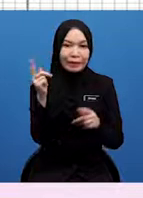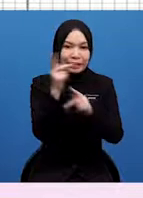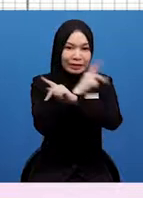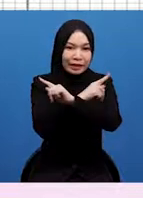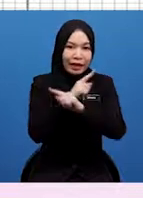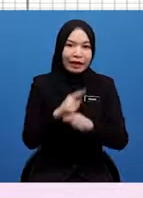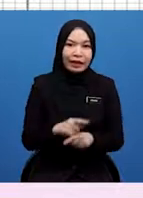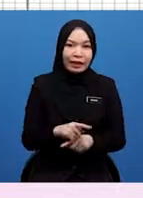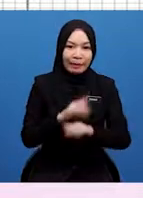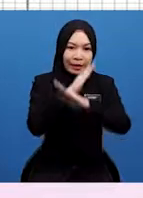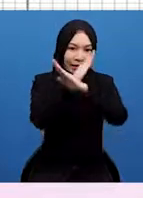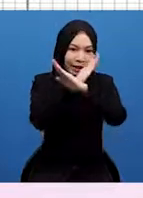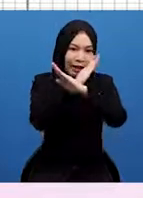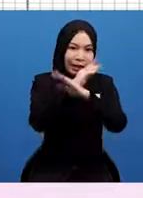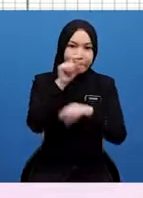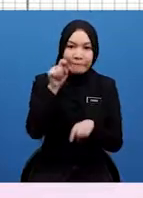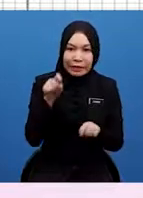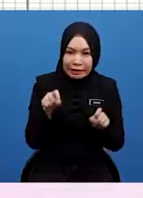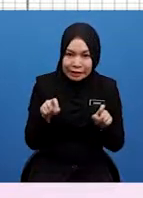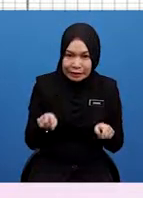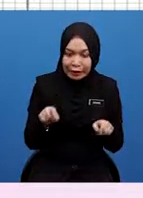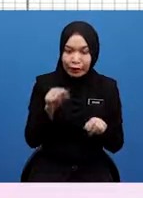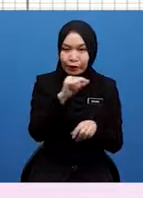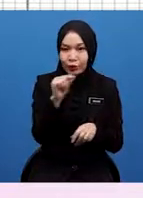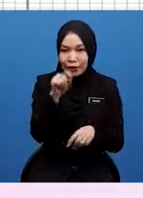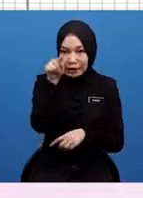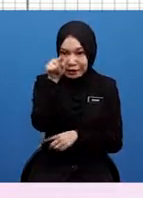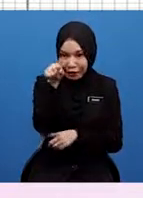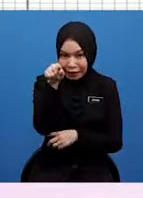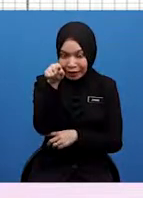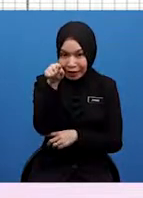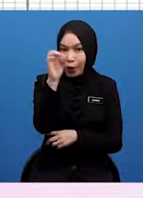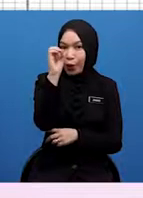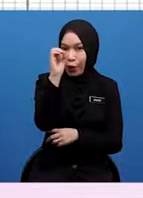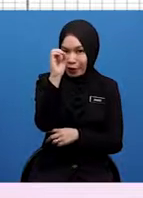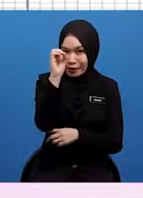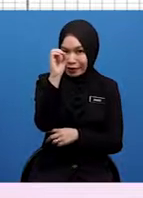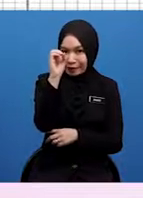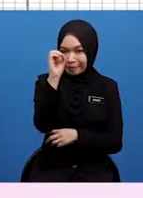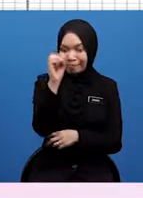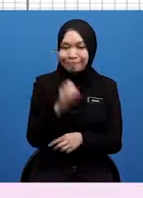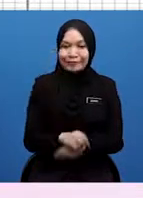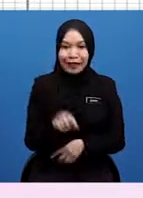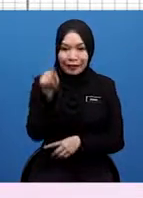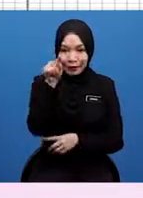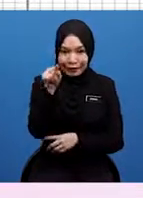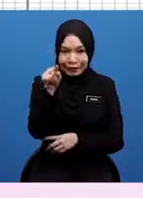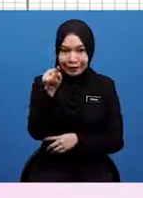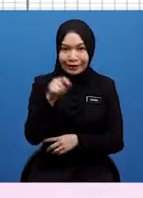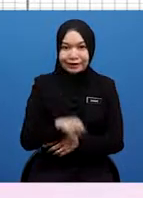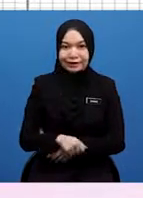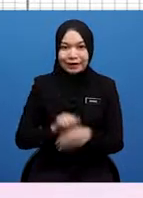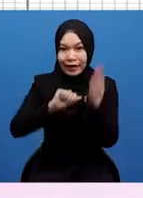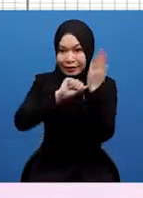nilai kosong. Titik kosong ini dinamakan titik origin. Bagi